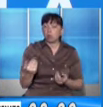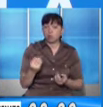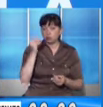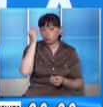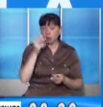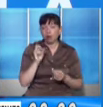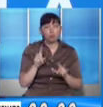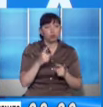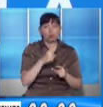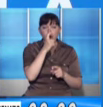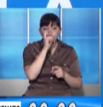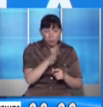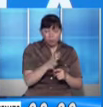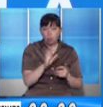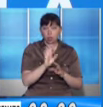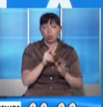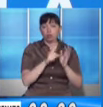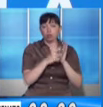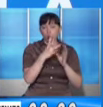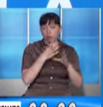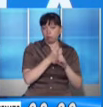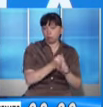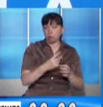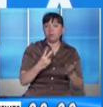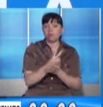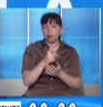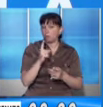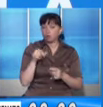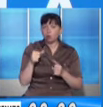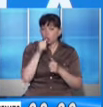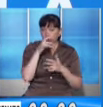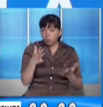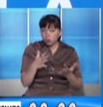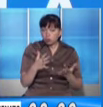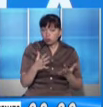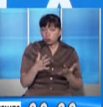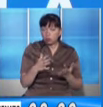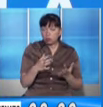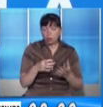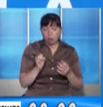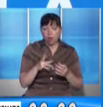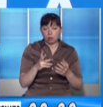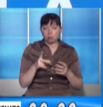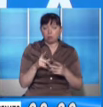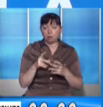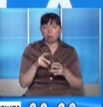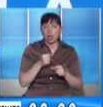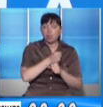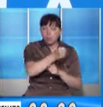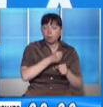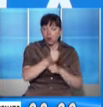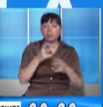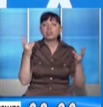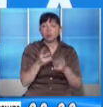vedeți această diferență? De ce nu suntem în stare să acoperim numărul necesar de